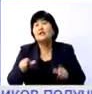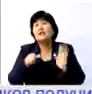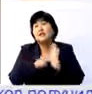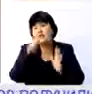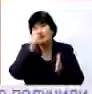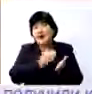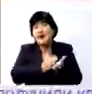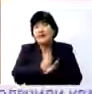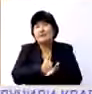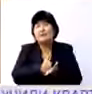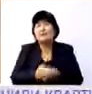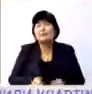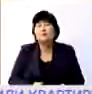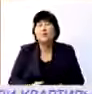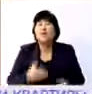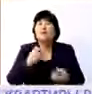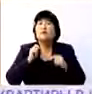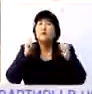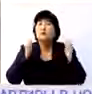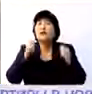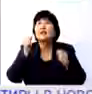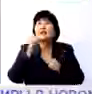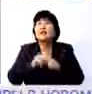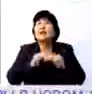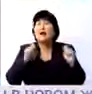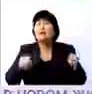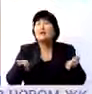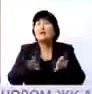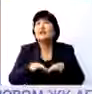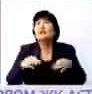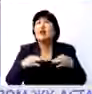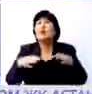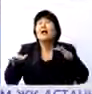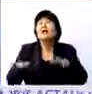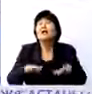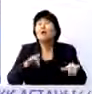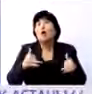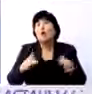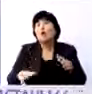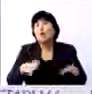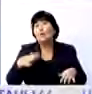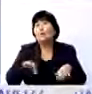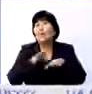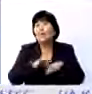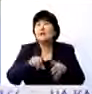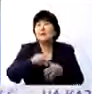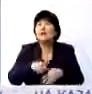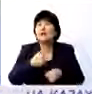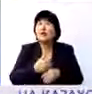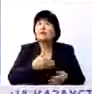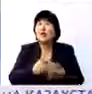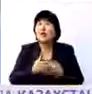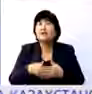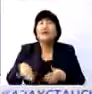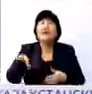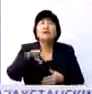лет. Свой день рождения центр отметил целым рядом праздничных мероприятий. В их подготовке и проведении приняли самое активное участие